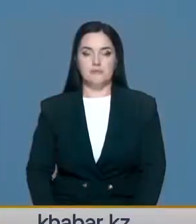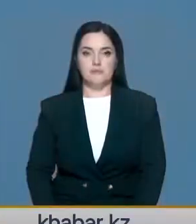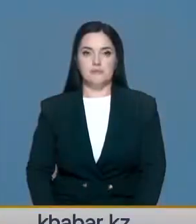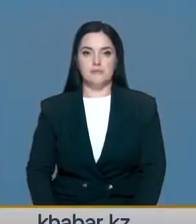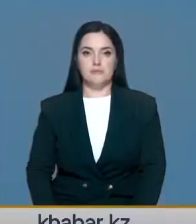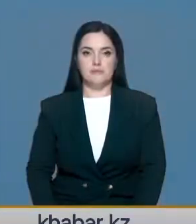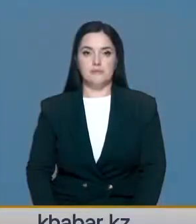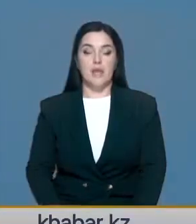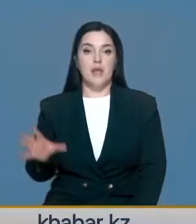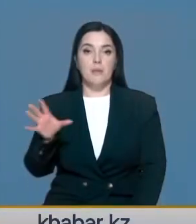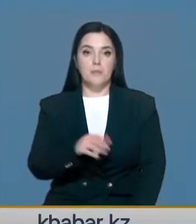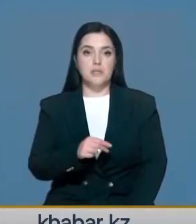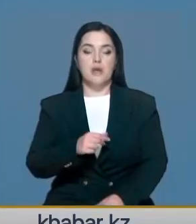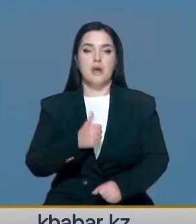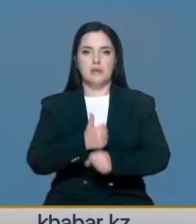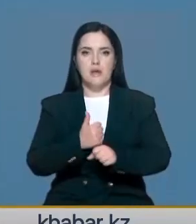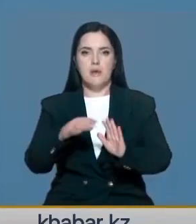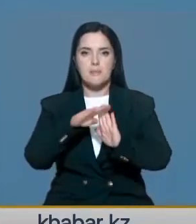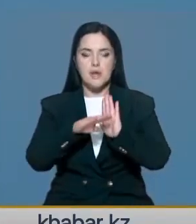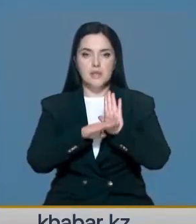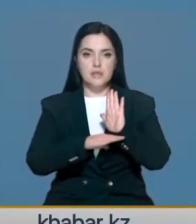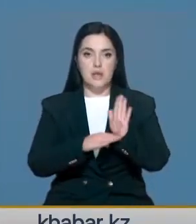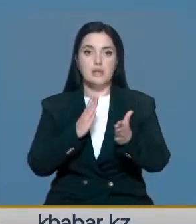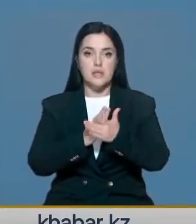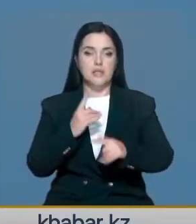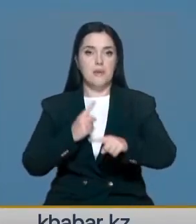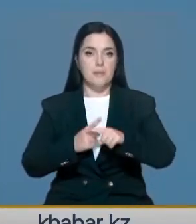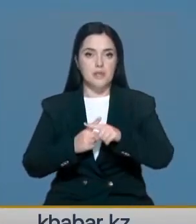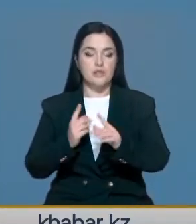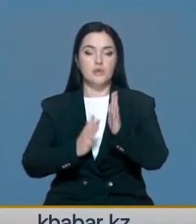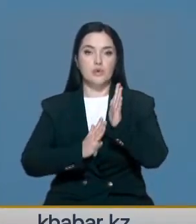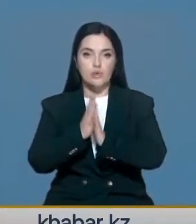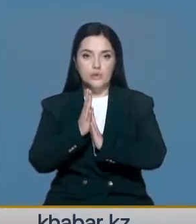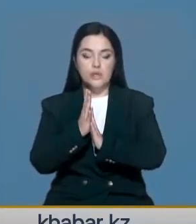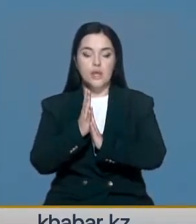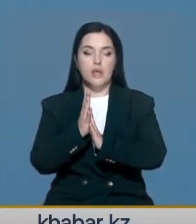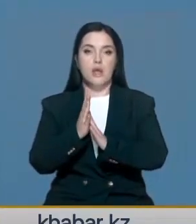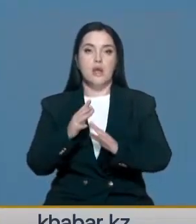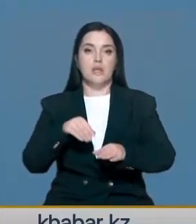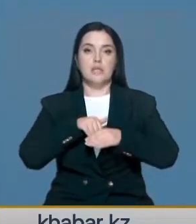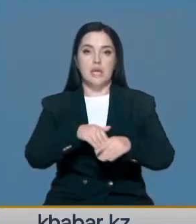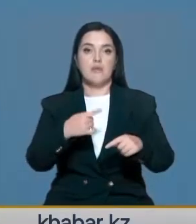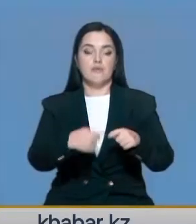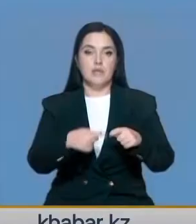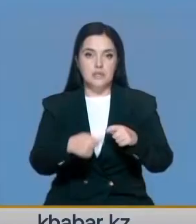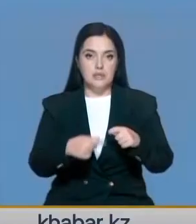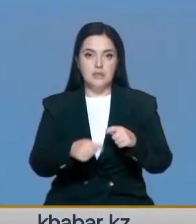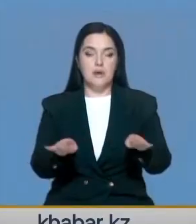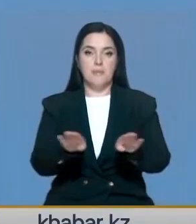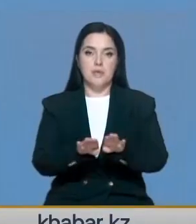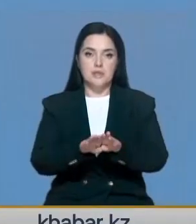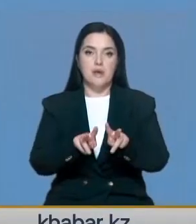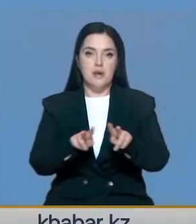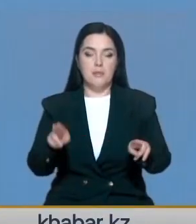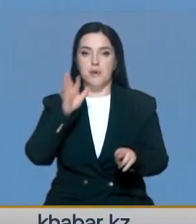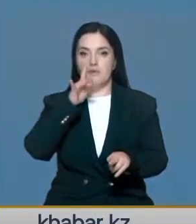По всем основным показателем есть положительная динамика и рост. В частности, инвестиции в основной капитал в сравнении с